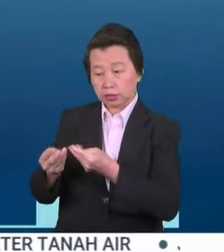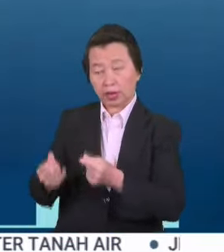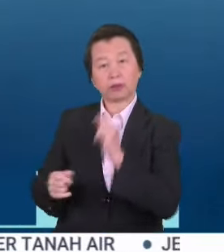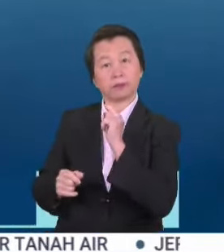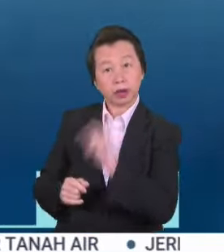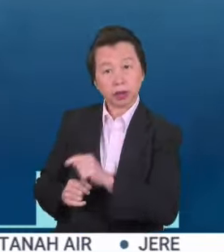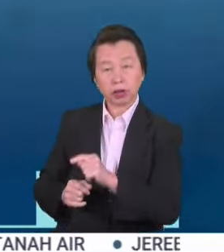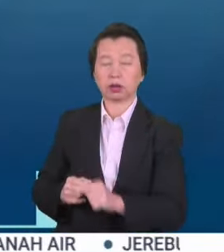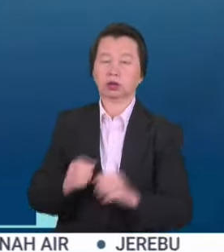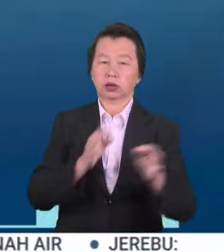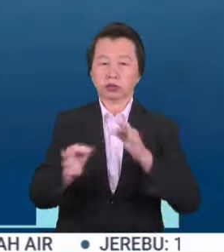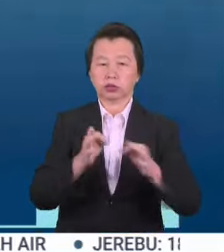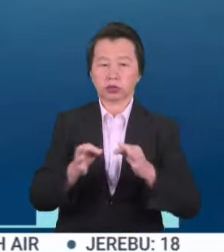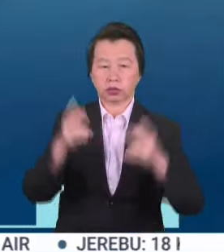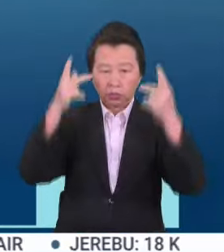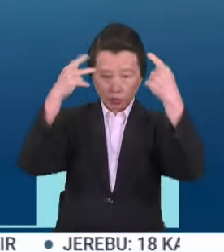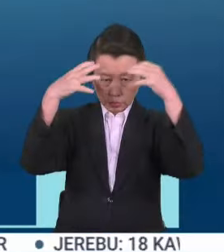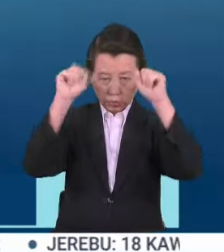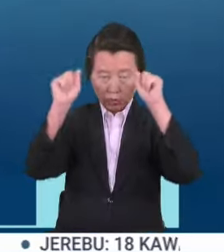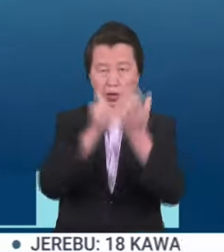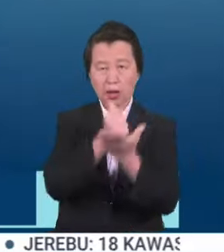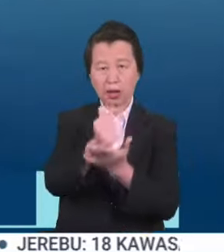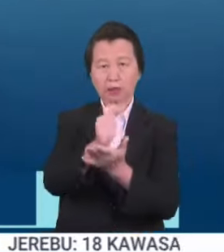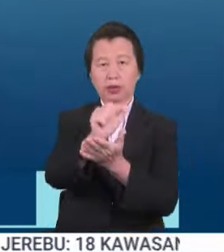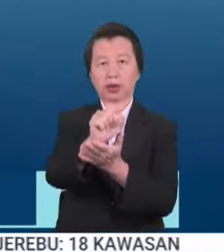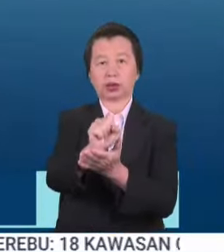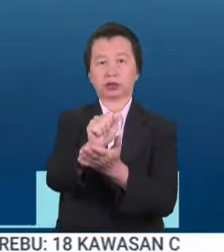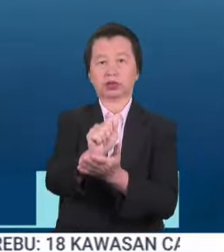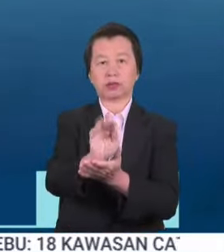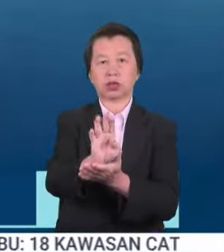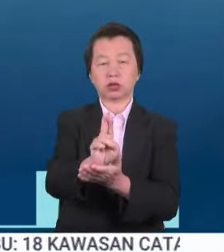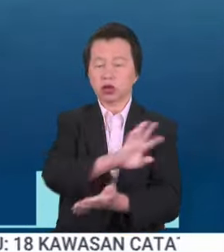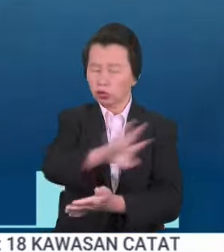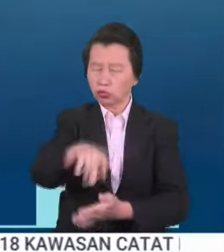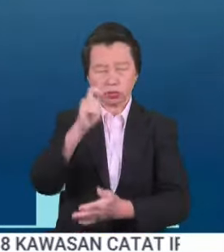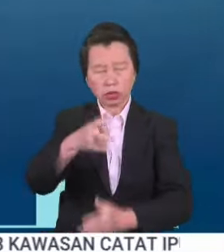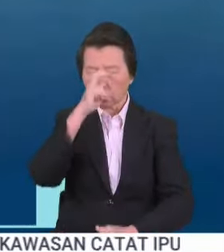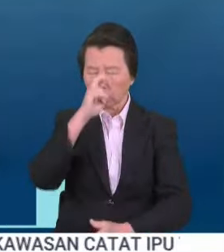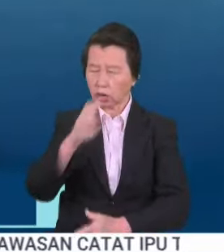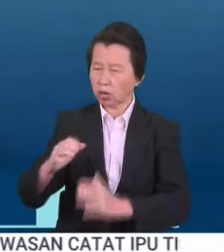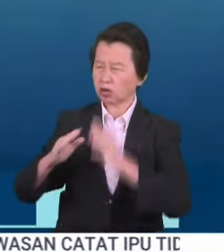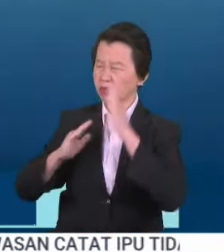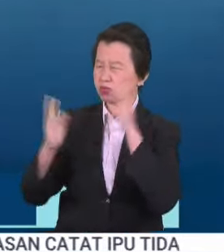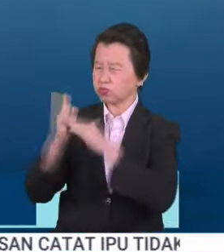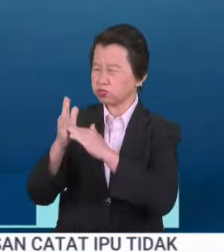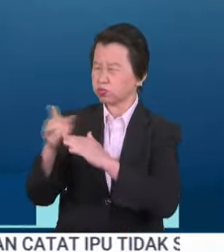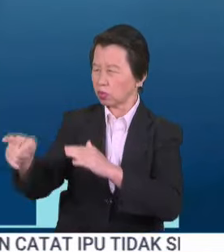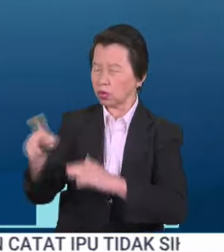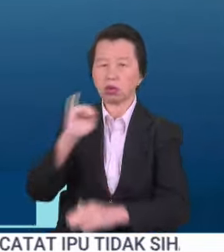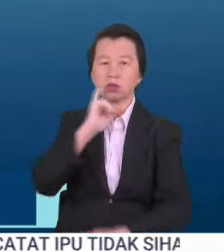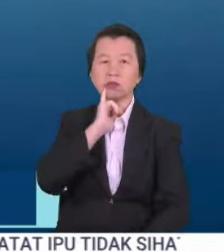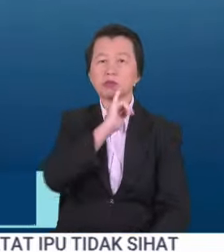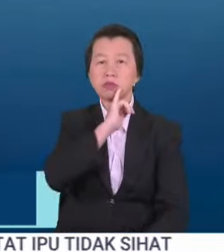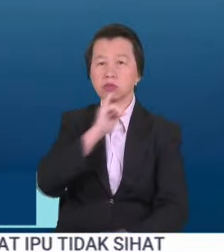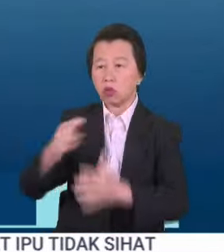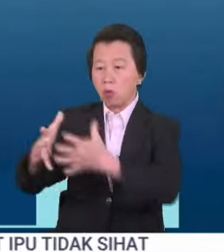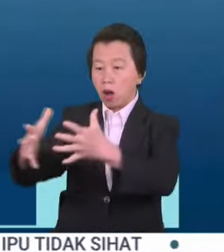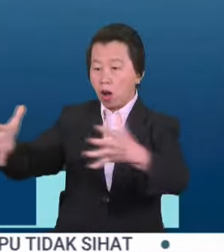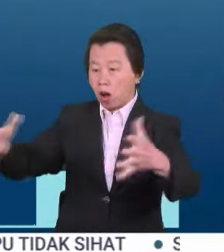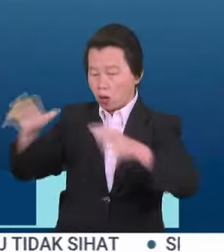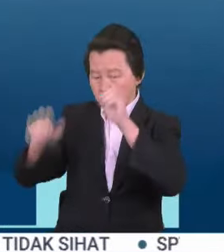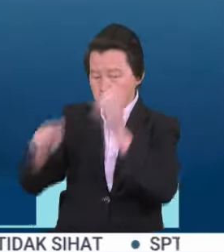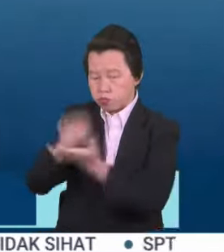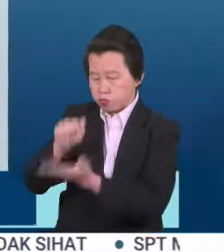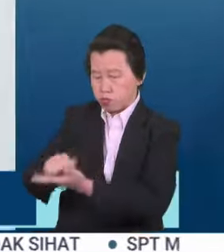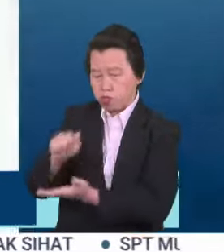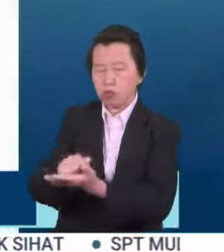mereka. Jelas Presiden Amanah Datuk Seri Muhammad Sabu, semua pihak perlu lebih tegas mendesak dan menghalang rejim Zionis meluaskan pertempatan